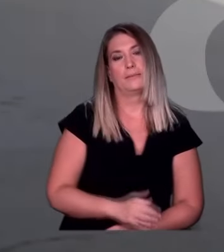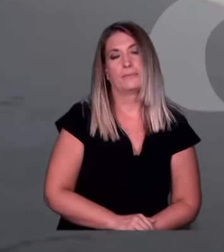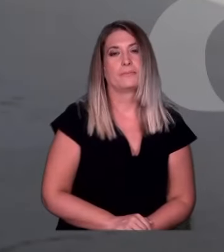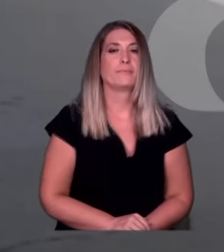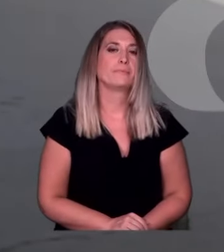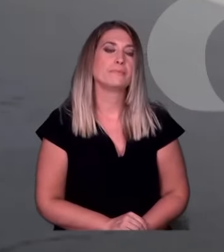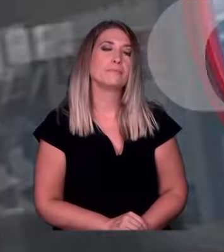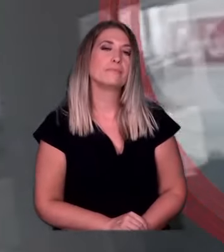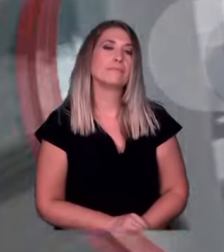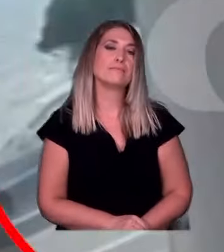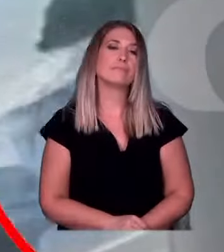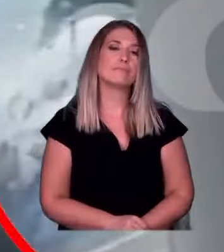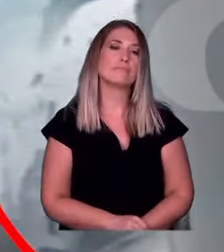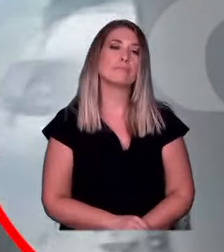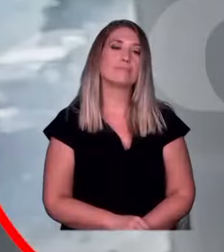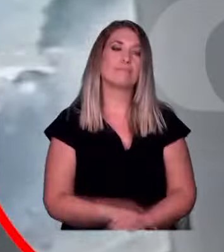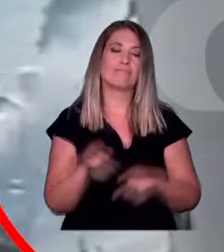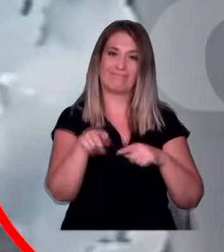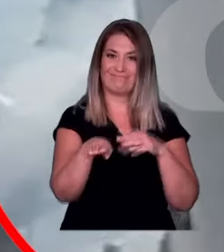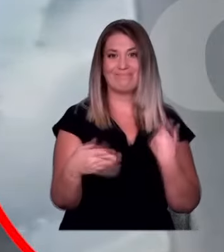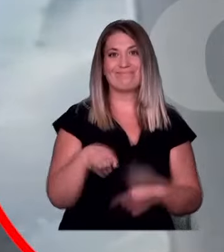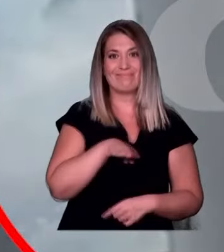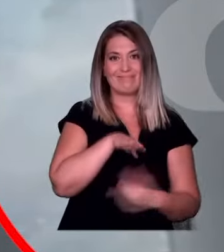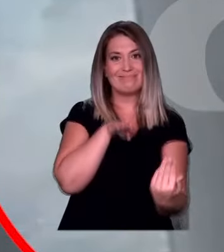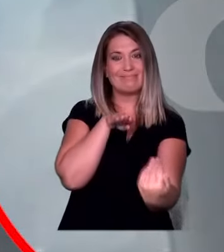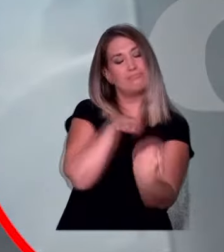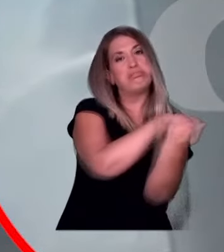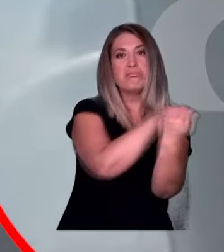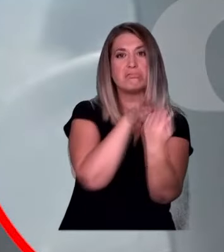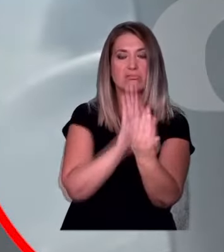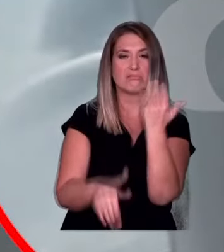Το όχημα συνεχίζει και εδώ καρφώνεται στο αυτοκίνητο της άτυχης μητέρας.